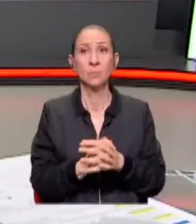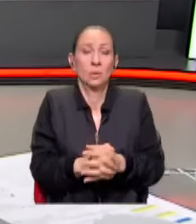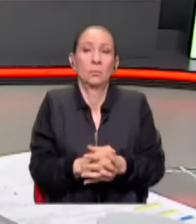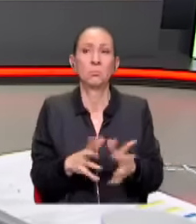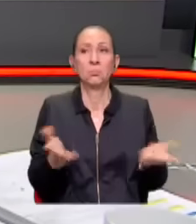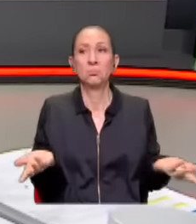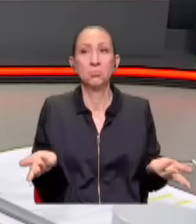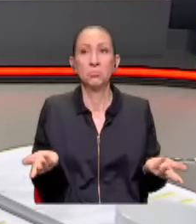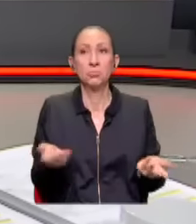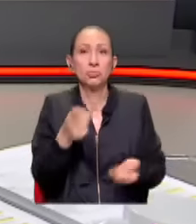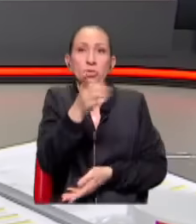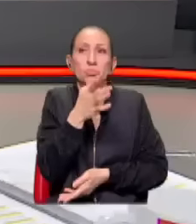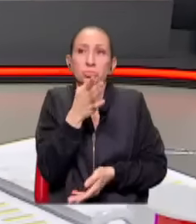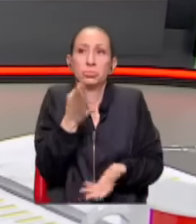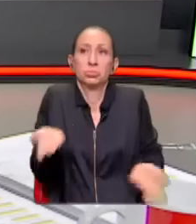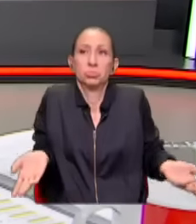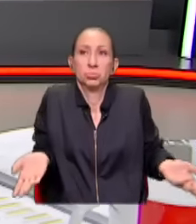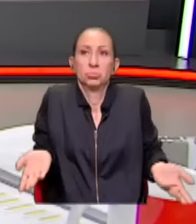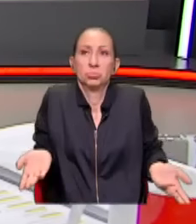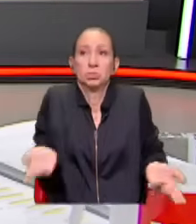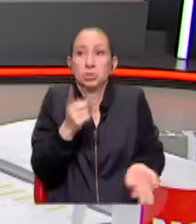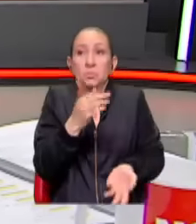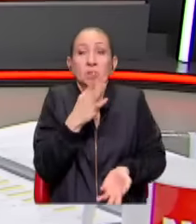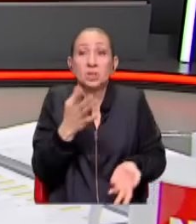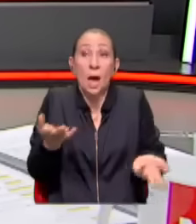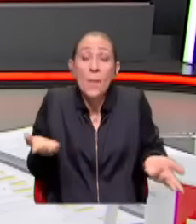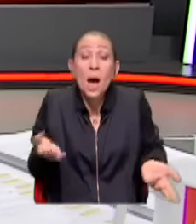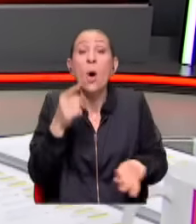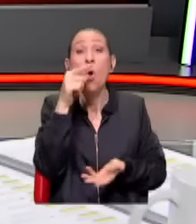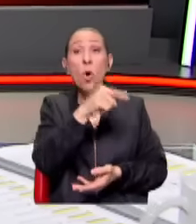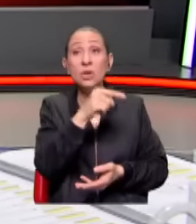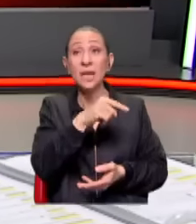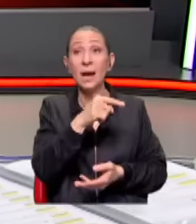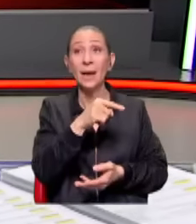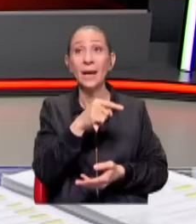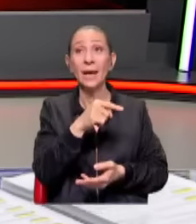Yoksa yani siz bilirsiniz. Siz bilirsiniz ama bakın orada